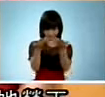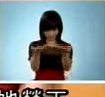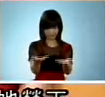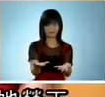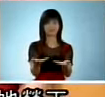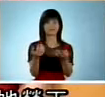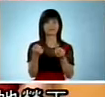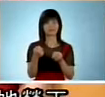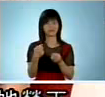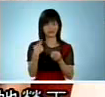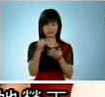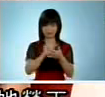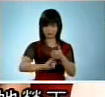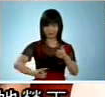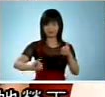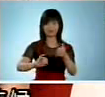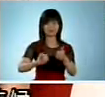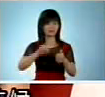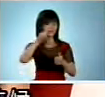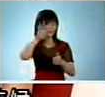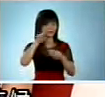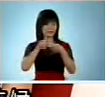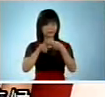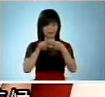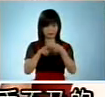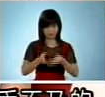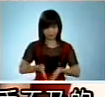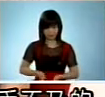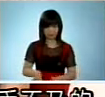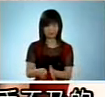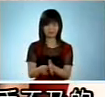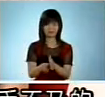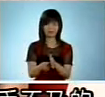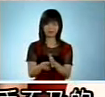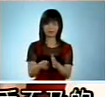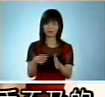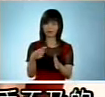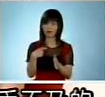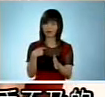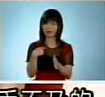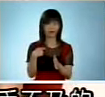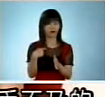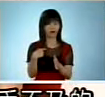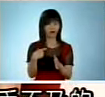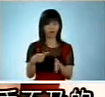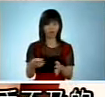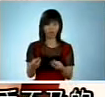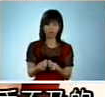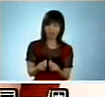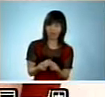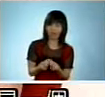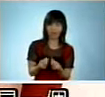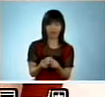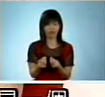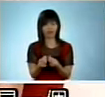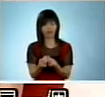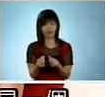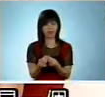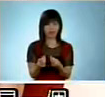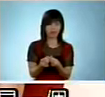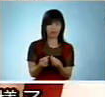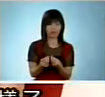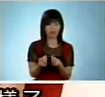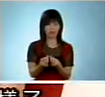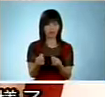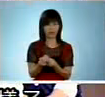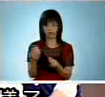为我女儿她荣誉刚出生的时候，其实我是完全措手不及的。 对。 对我来讲，简直是